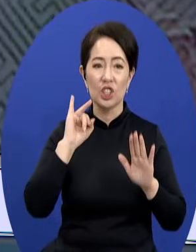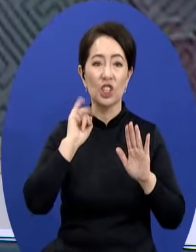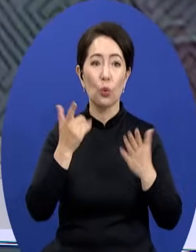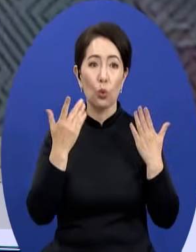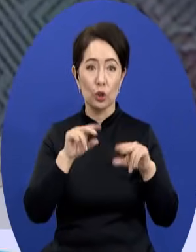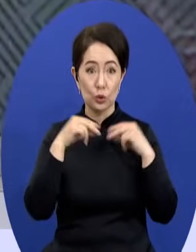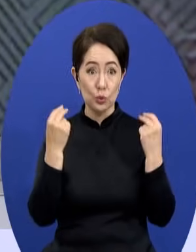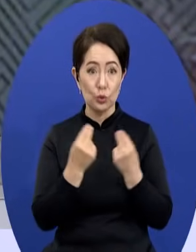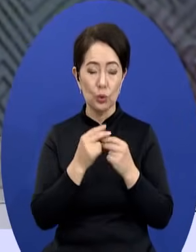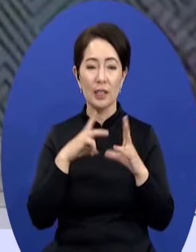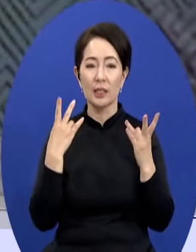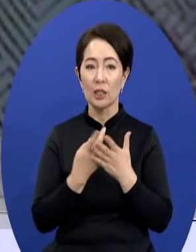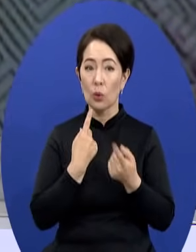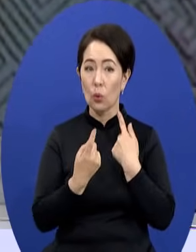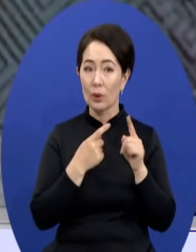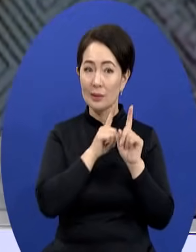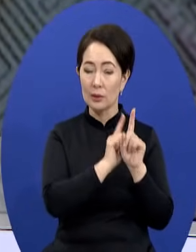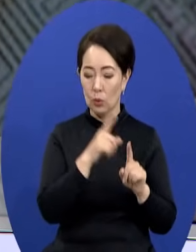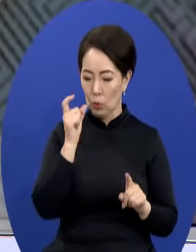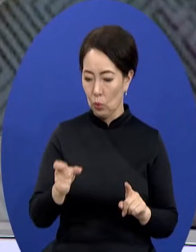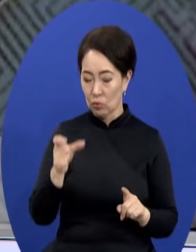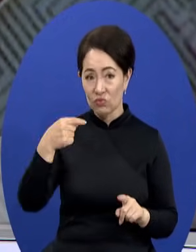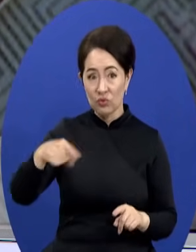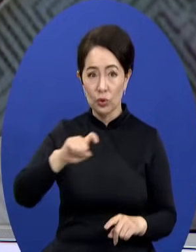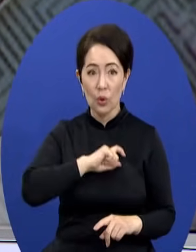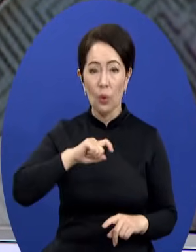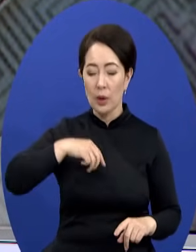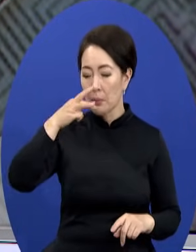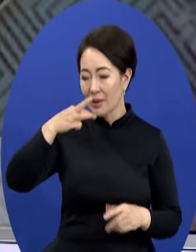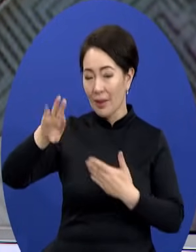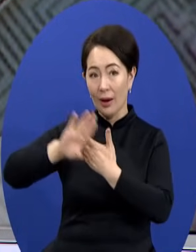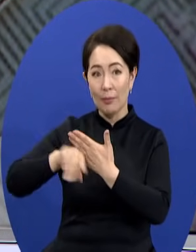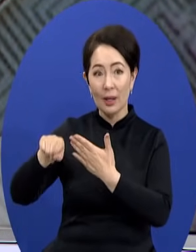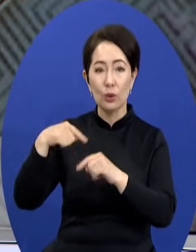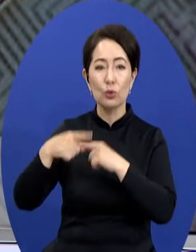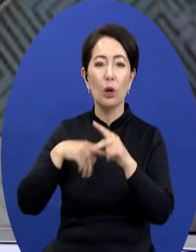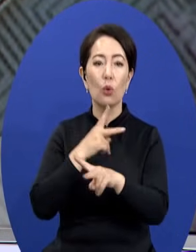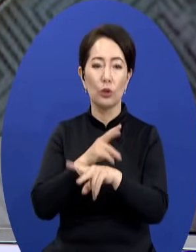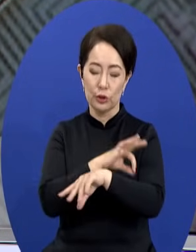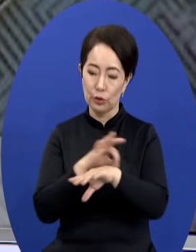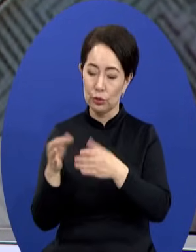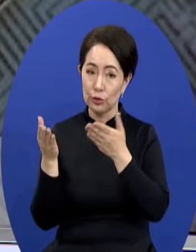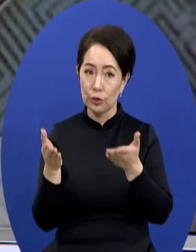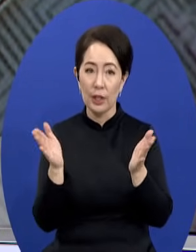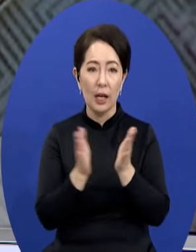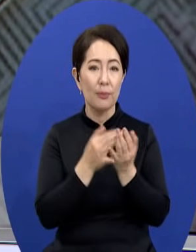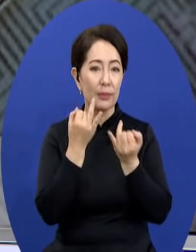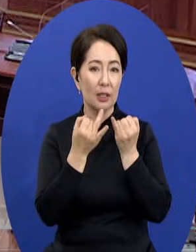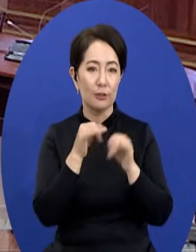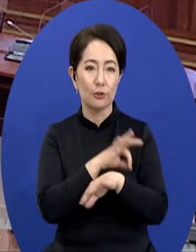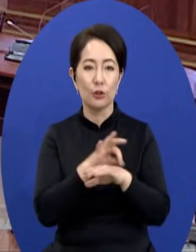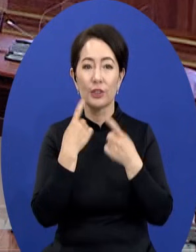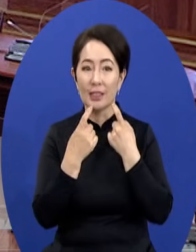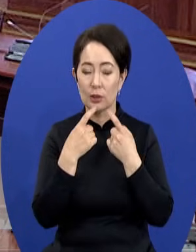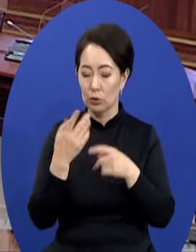чуулганы нэгдсэн хурлаанаар хүний хувийн мэдээлэл хамгаалах тухай хуулийн төслүүлэн хамт өргөн мэдүүлсэн хуулийн төслүүдийг хэлэлцэж байна. Өмнөх